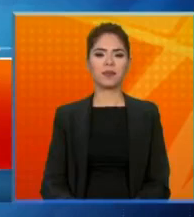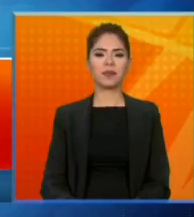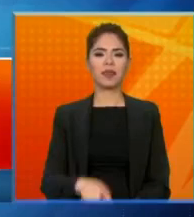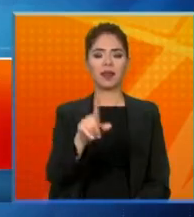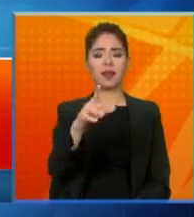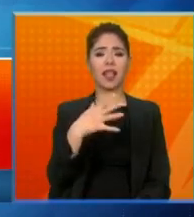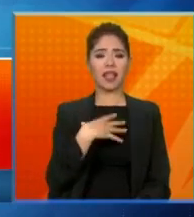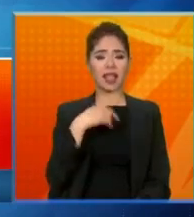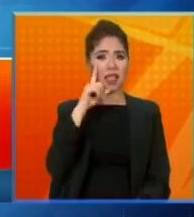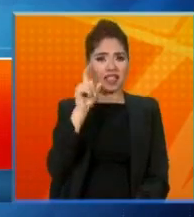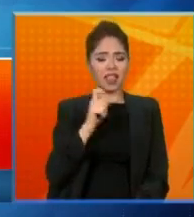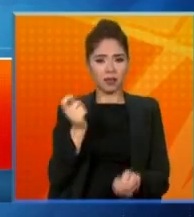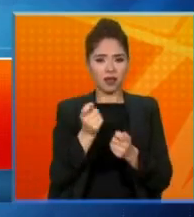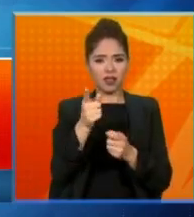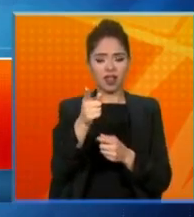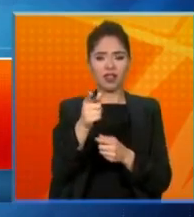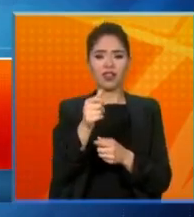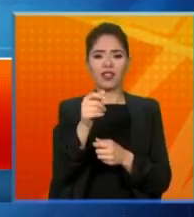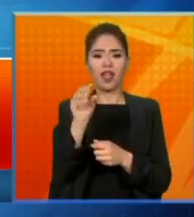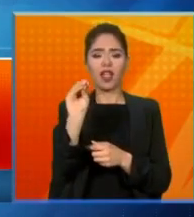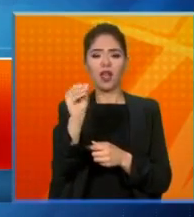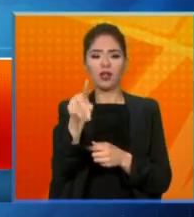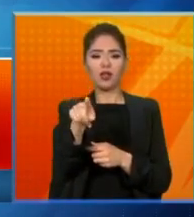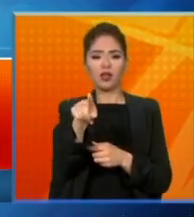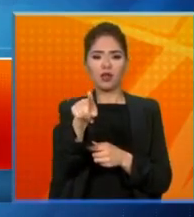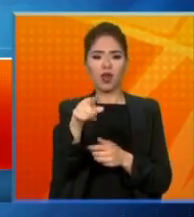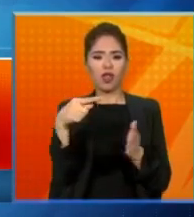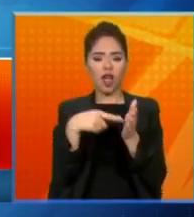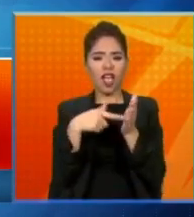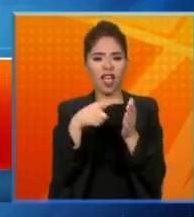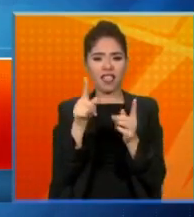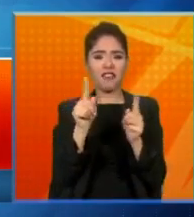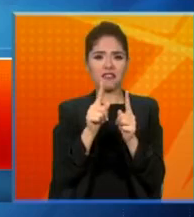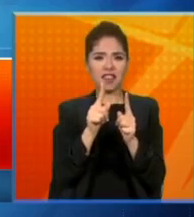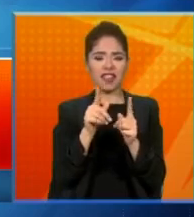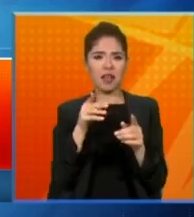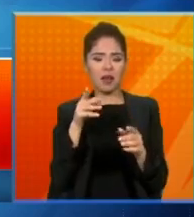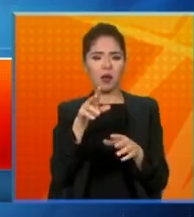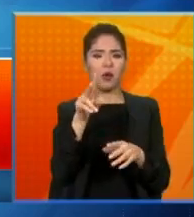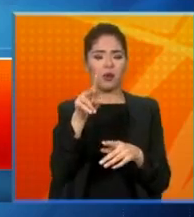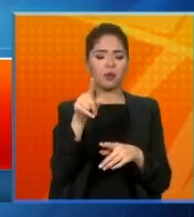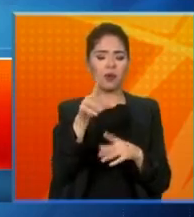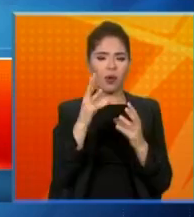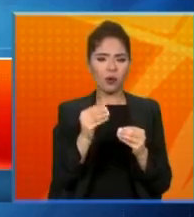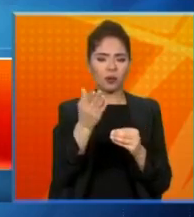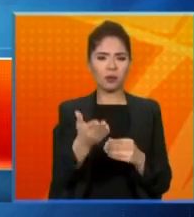İlgiyi üzerine çekmeye çalışan bu kıskanç afacanın hedefe ulaşması uzun sürmüyor.